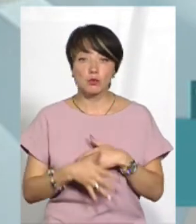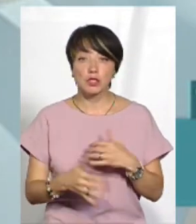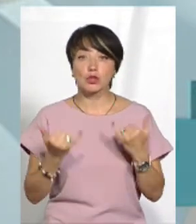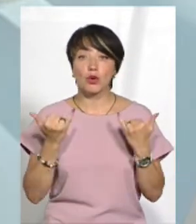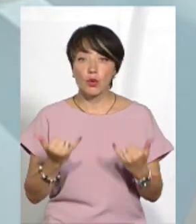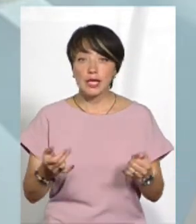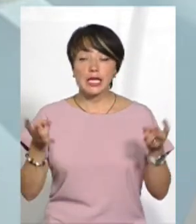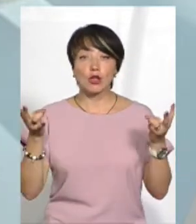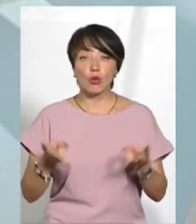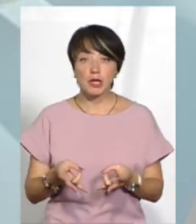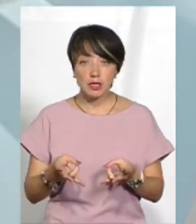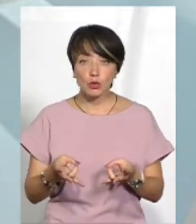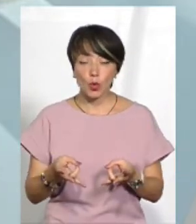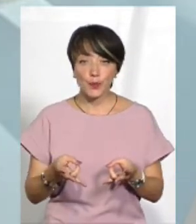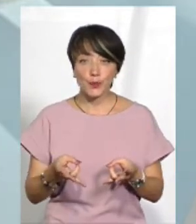розумієте, сьогодні необхідно